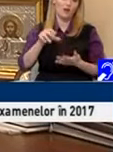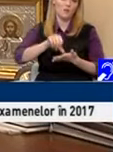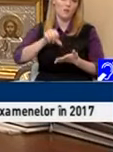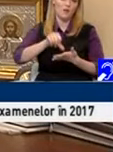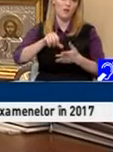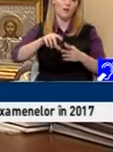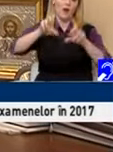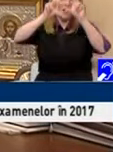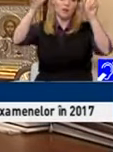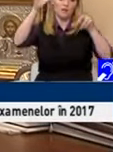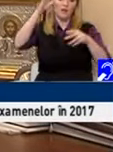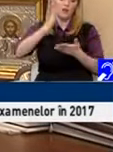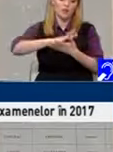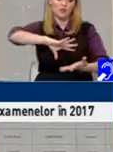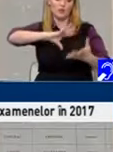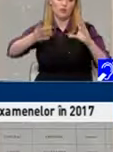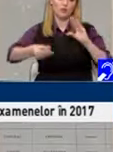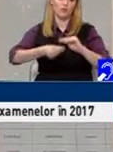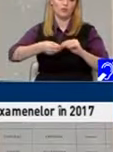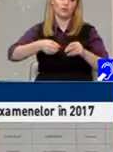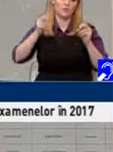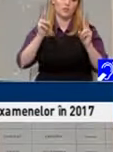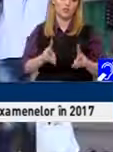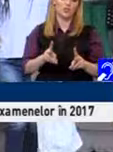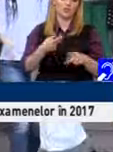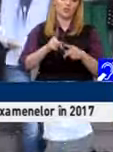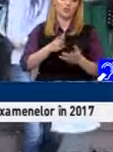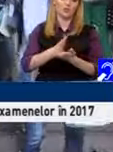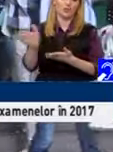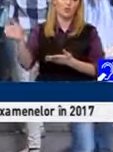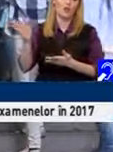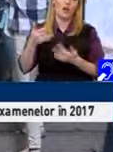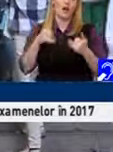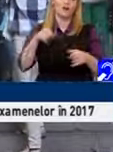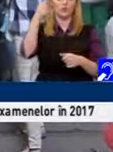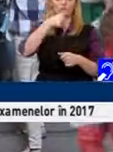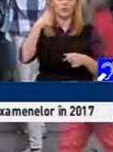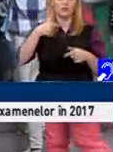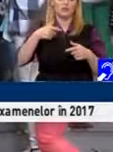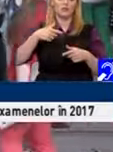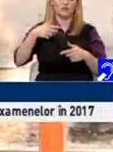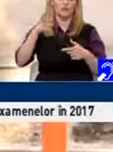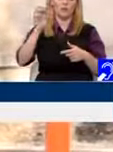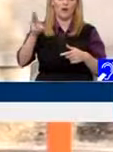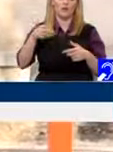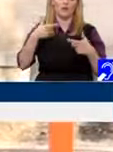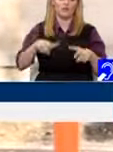este concluzia specialiștilor în domeniu. În acest an, rata de promovare a examenelor de BAC este de